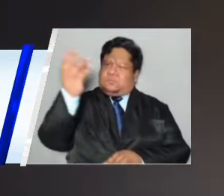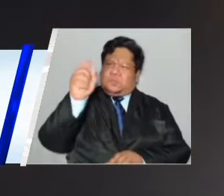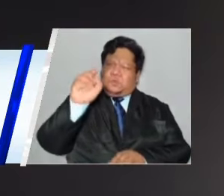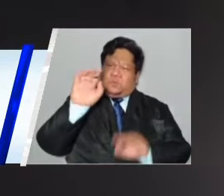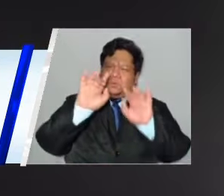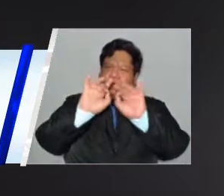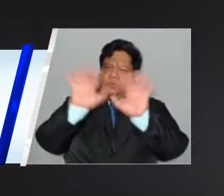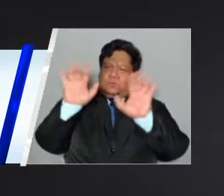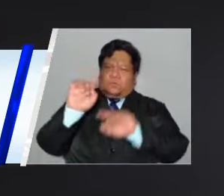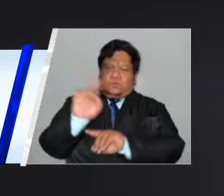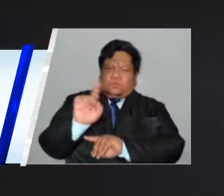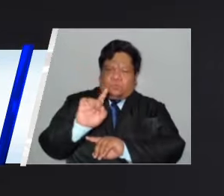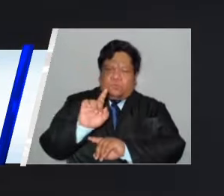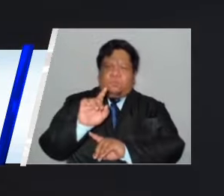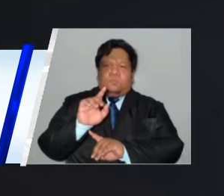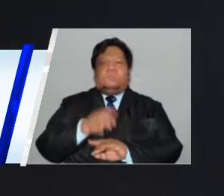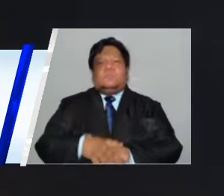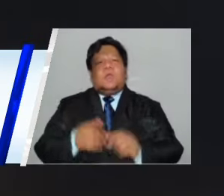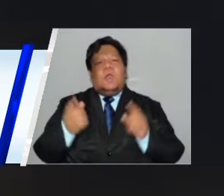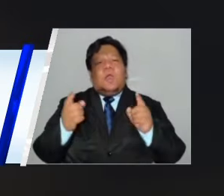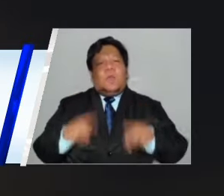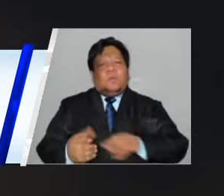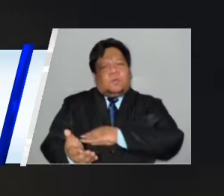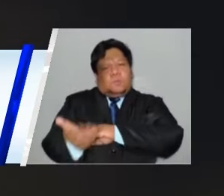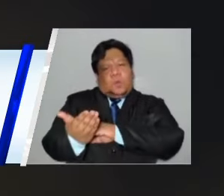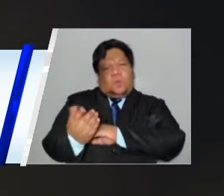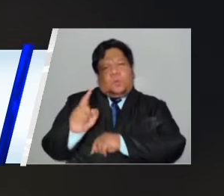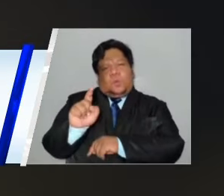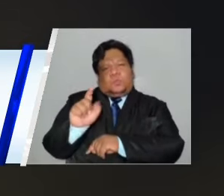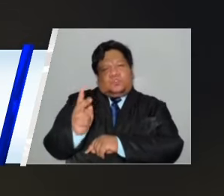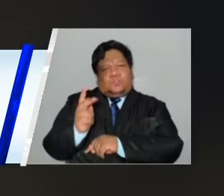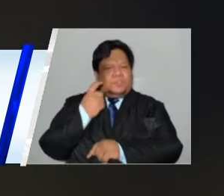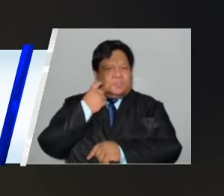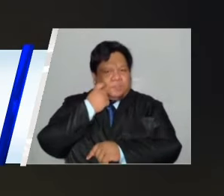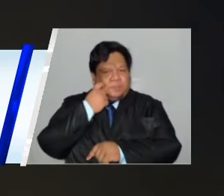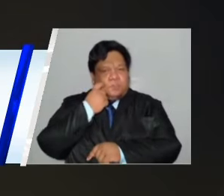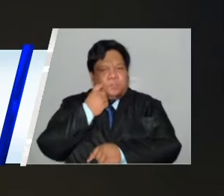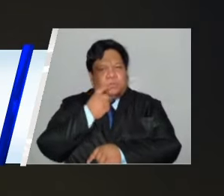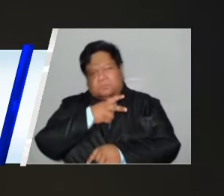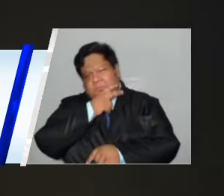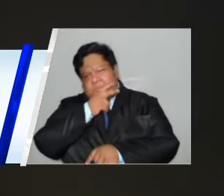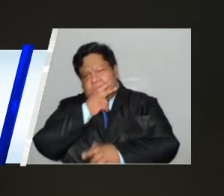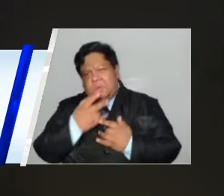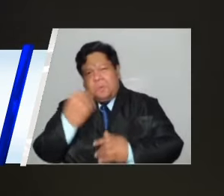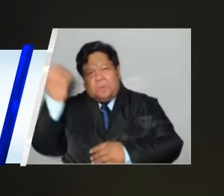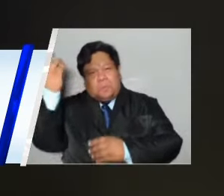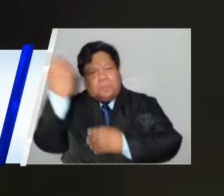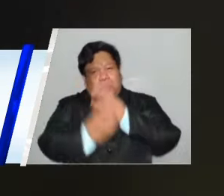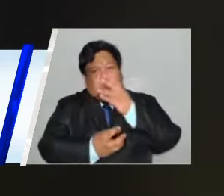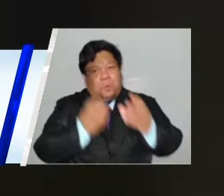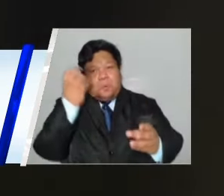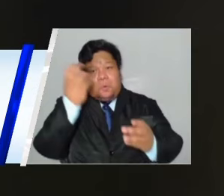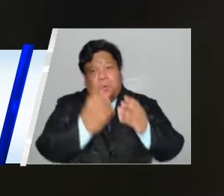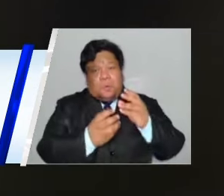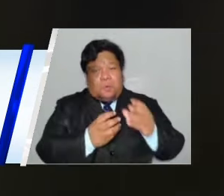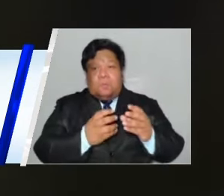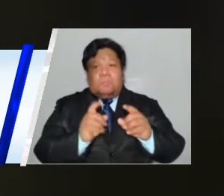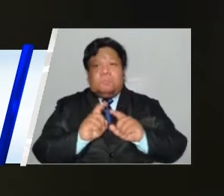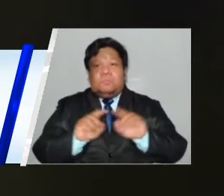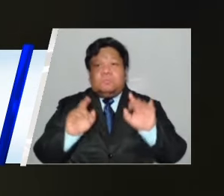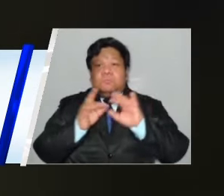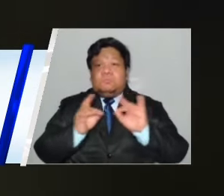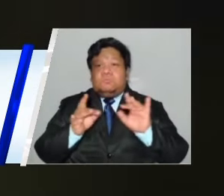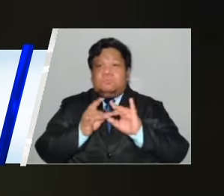yan alauna imedya ng madaling araw. Kanina, hinala nila meteor shower ito. Pero sabi ng Philippine Space Agency o